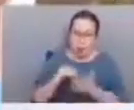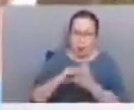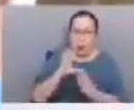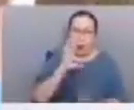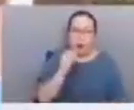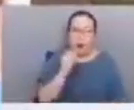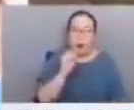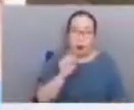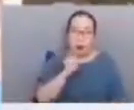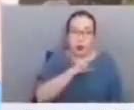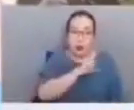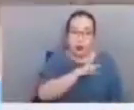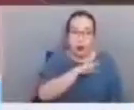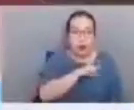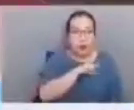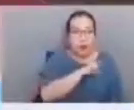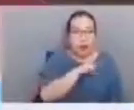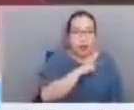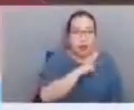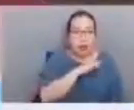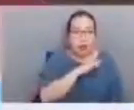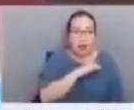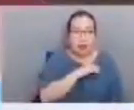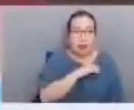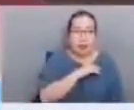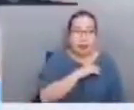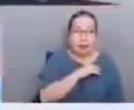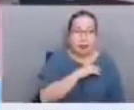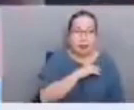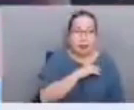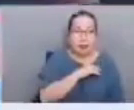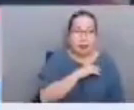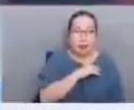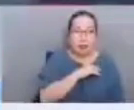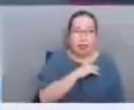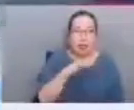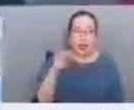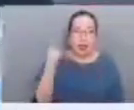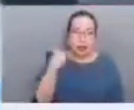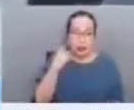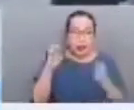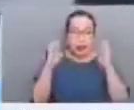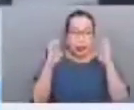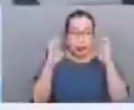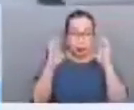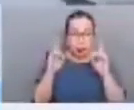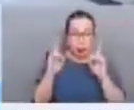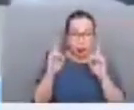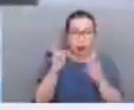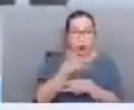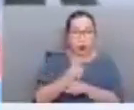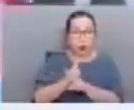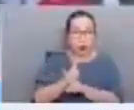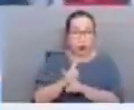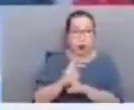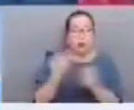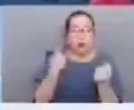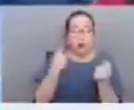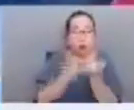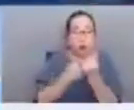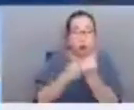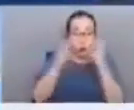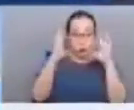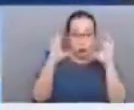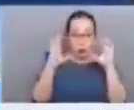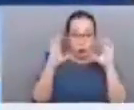po within a 4-year period. May isa pang taon pa siyang binigyan ng GSIS na makapaghanap ng trabaho para may matulungan